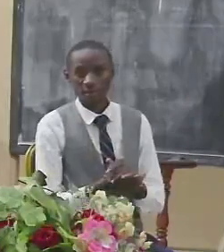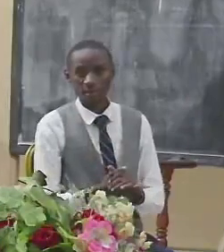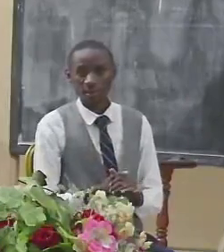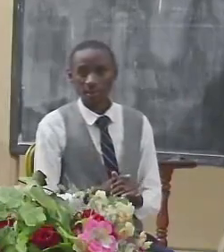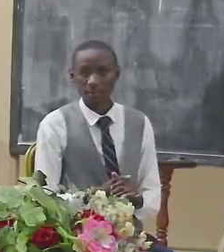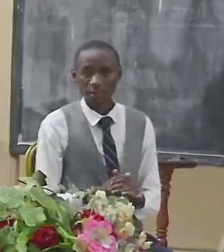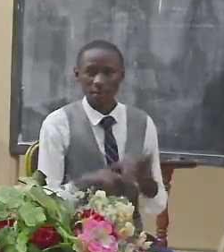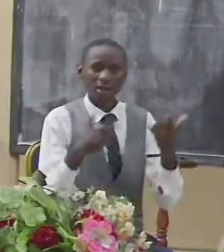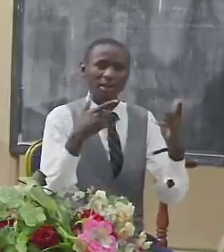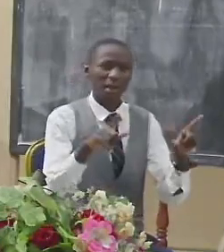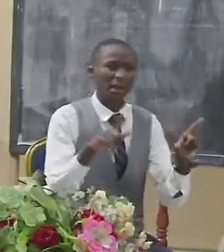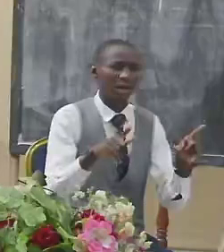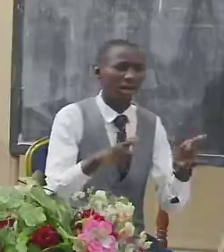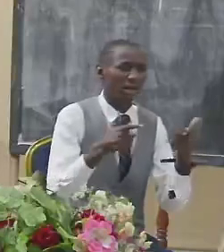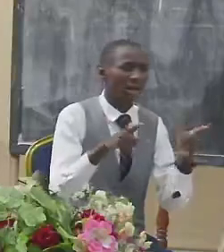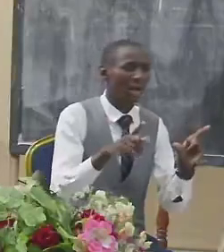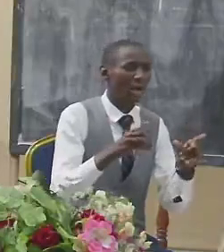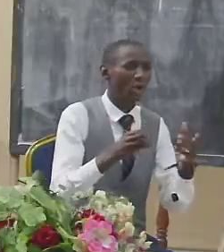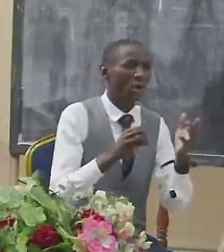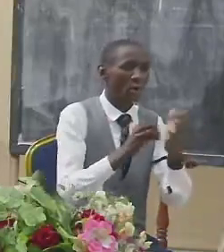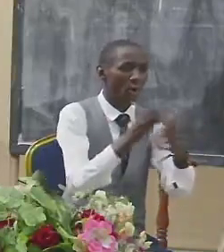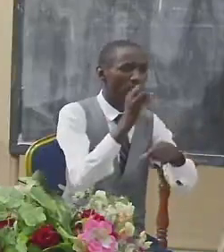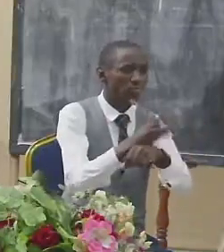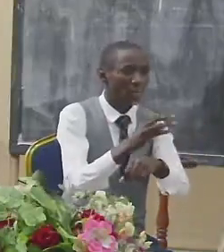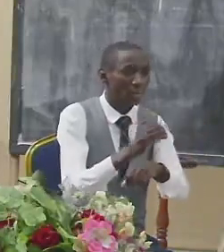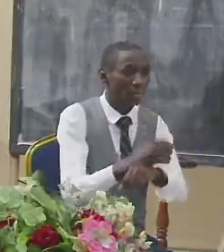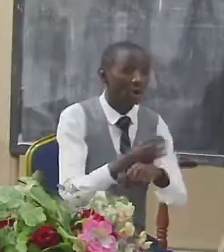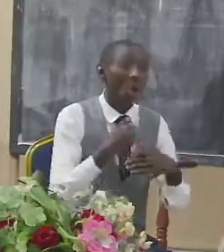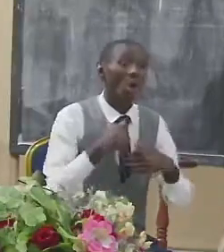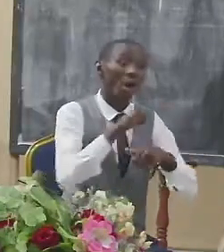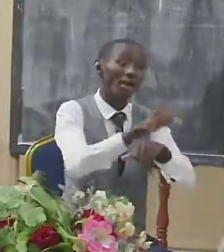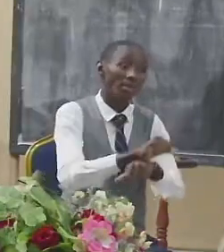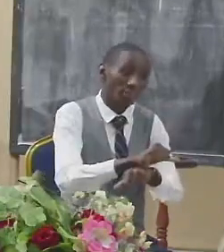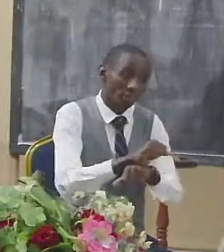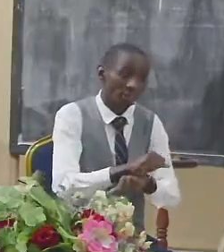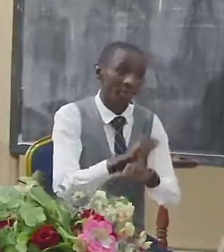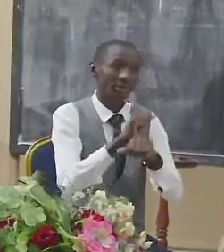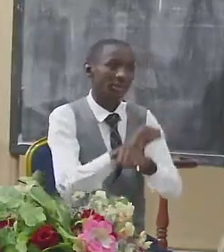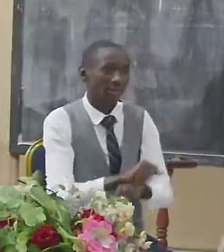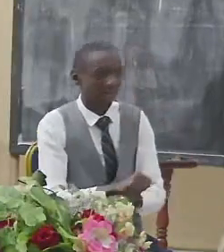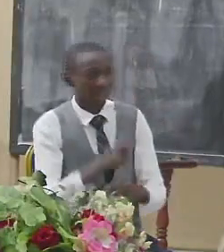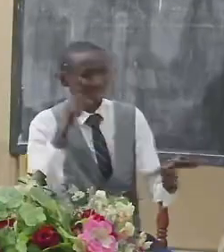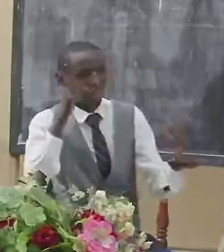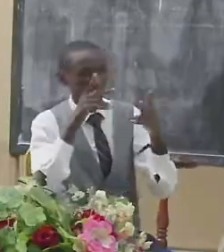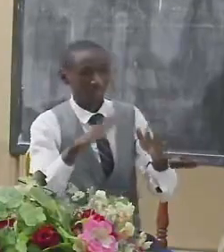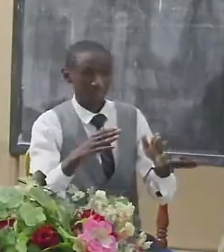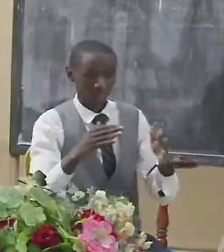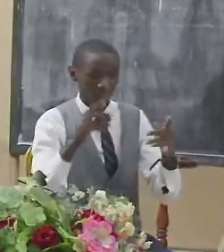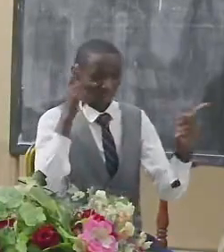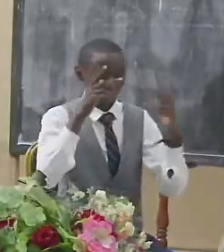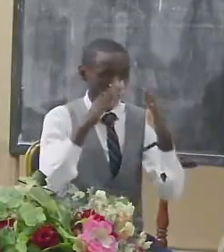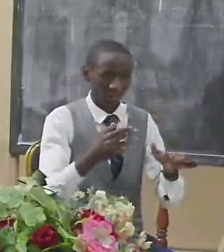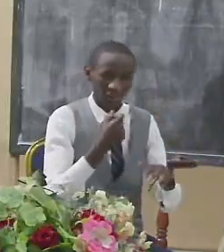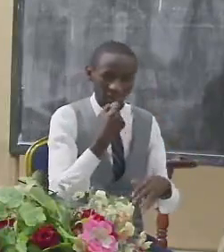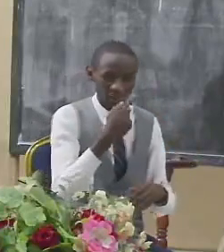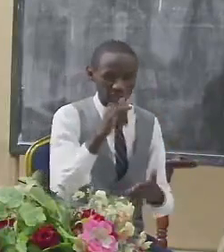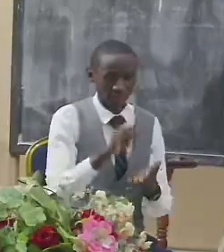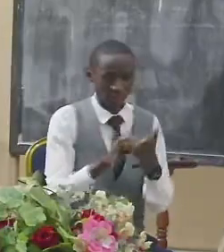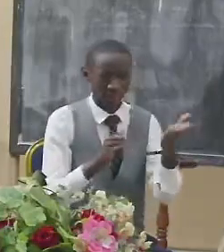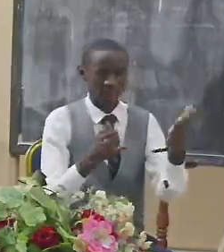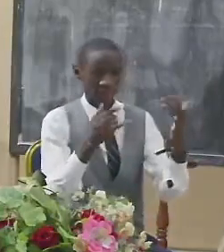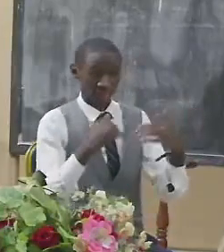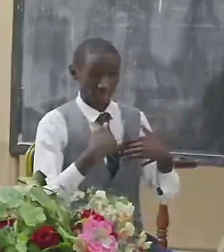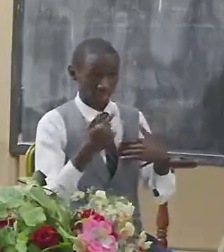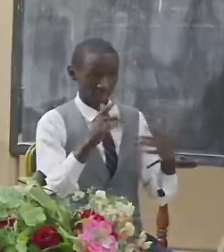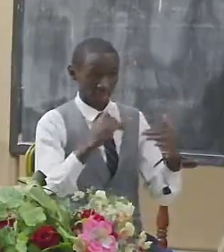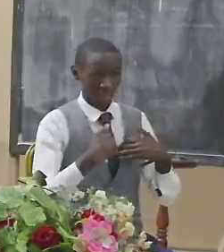Ouais. Quand on les dit ils sont habitués. Le prophète disait ceci. Le prophète disait ceci. Il y avait un homme. Nasema, kulikuwa mutu,